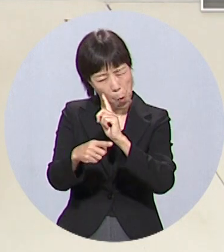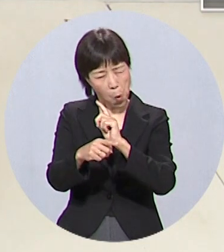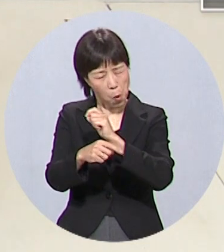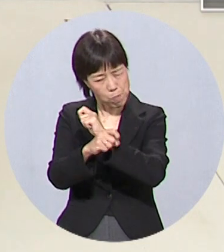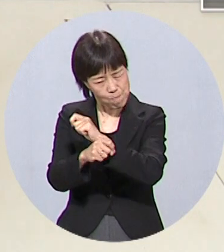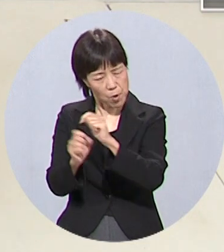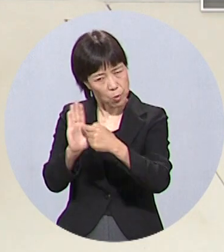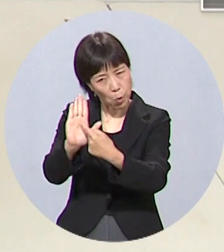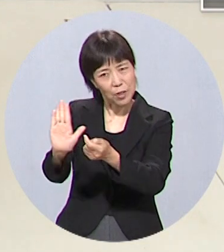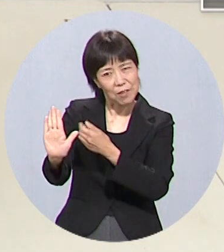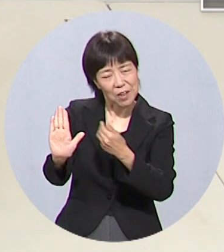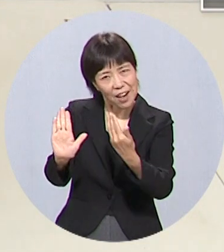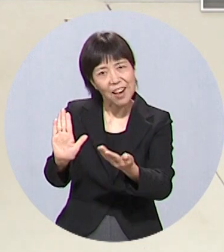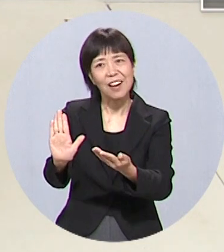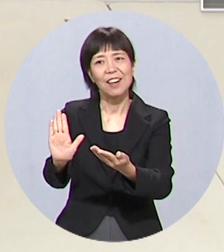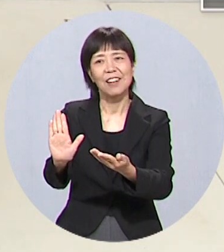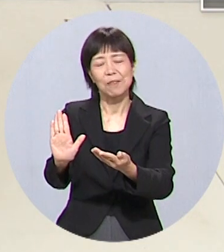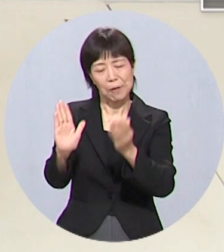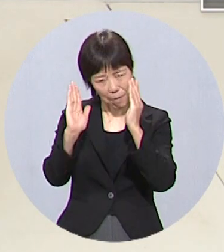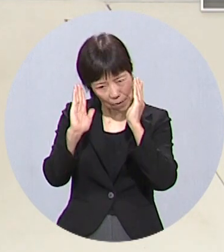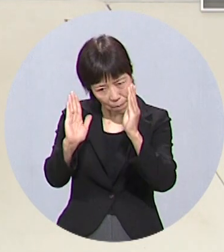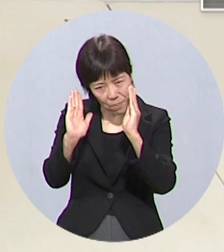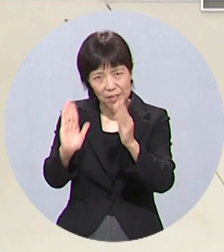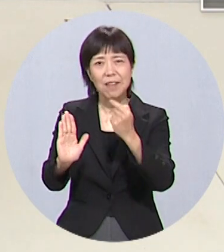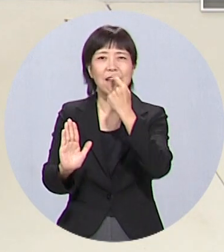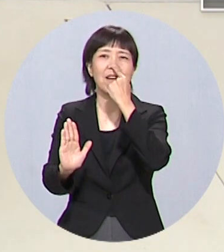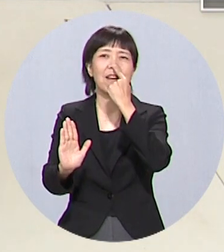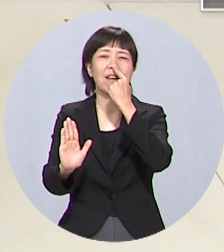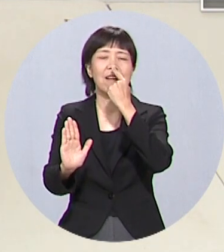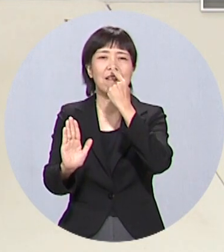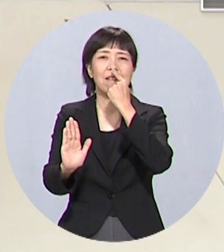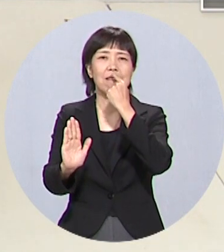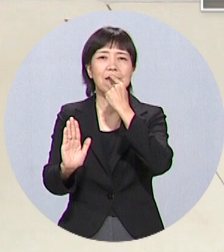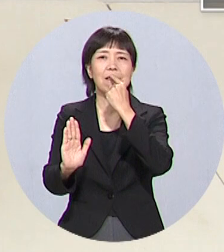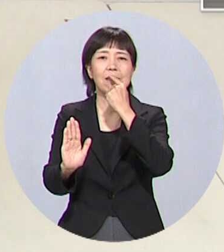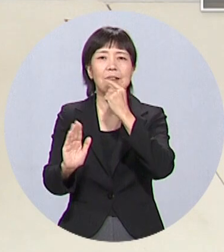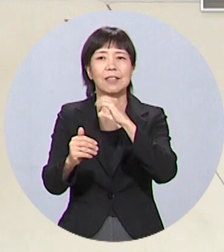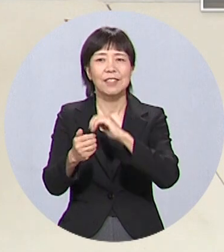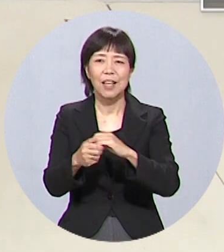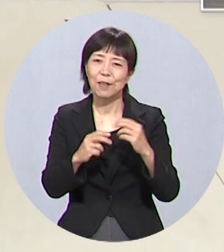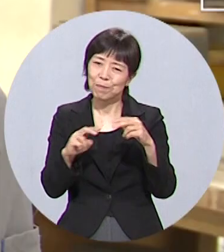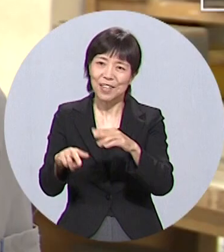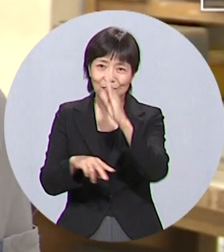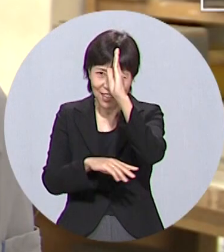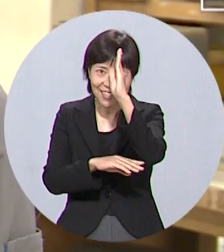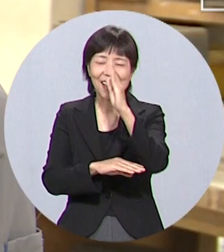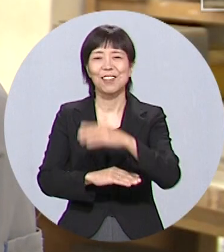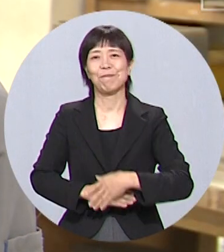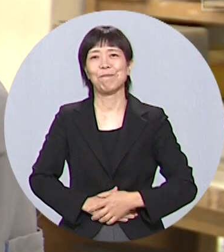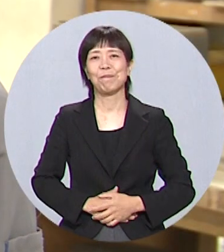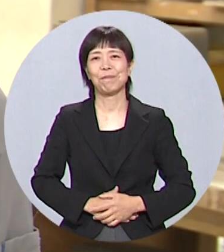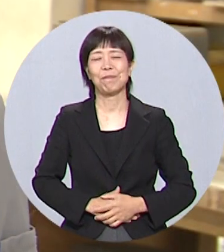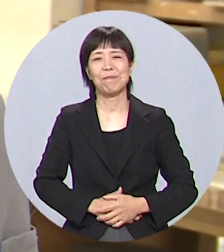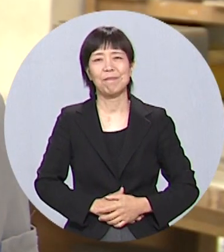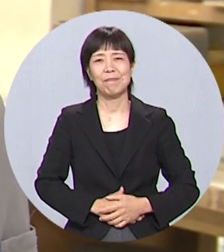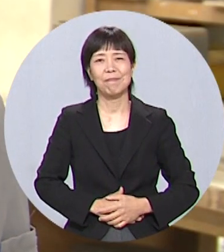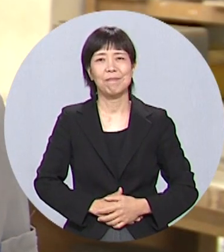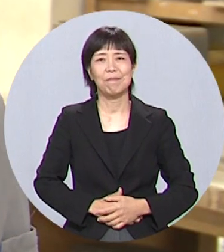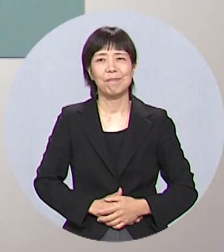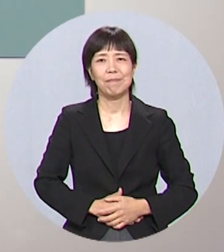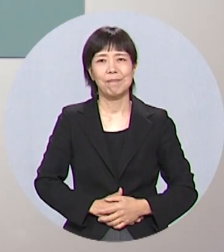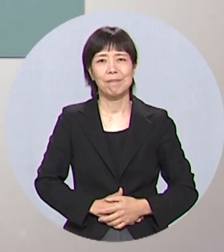ところにかけて作品を作ったので、そこにぜひ着目して作品を見てもらいたいです。